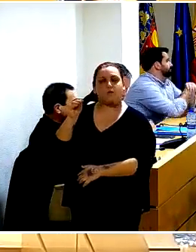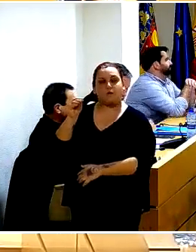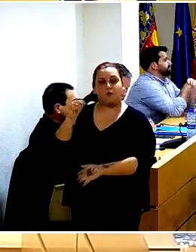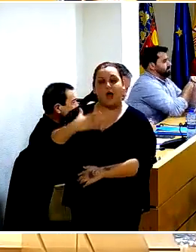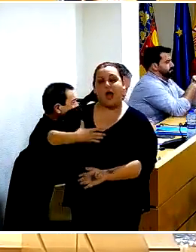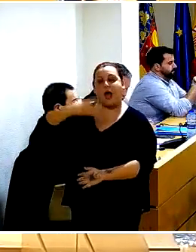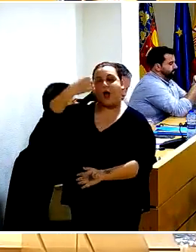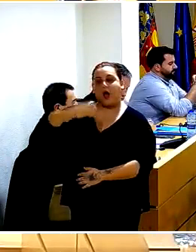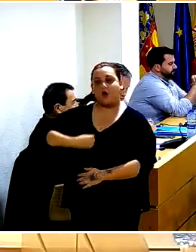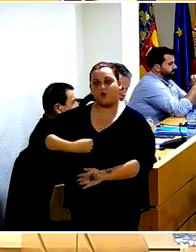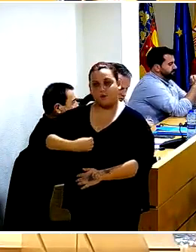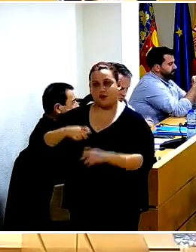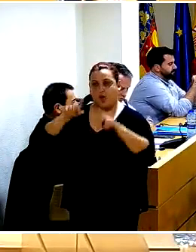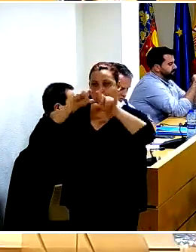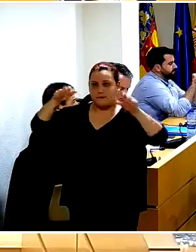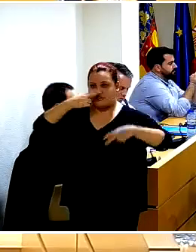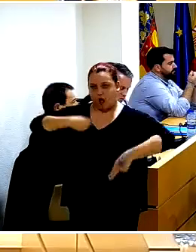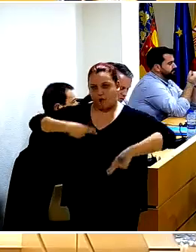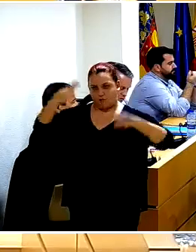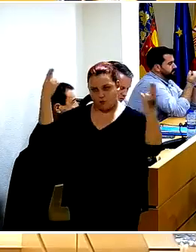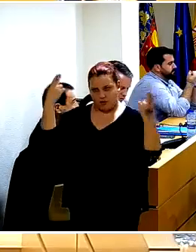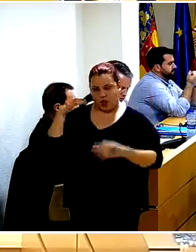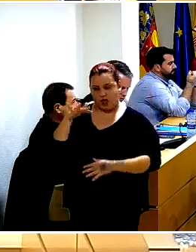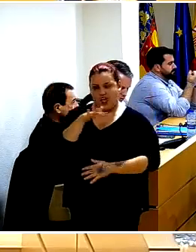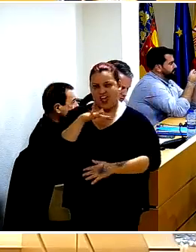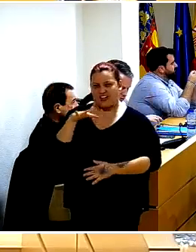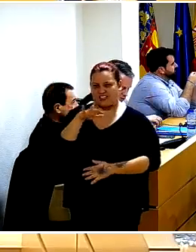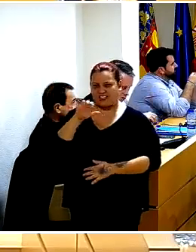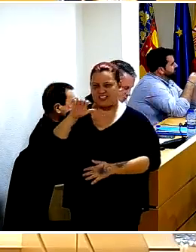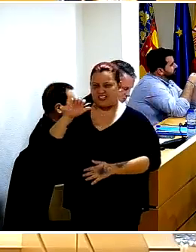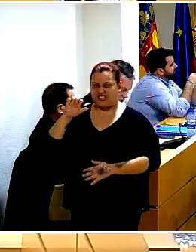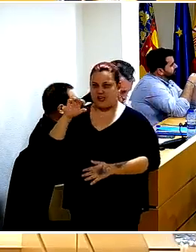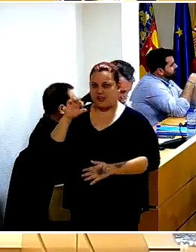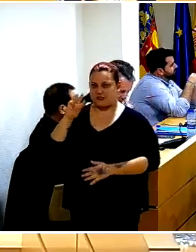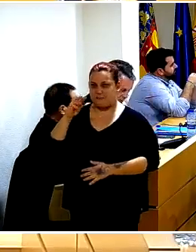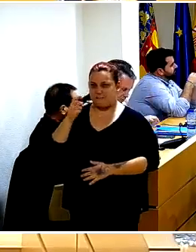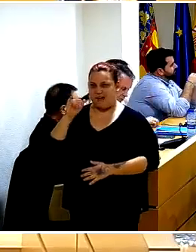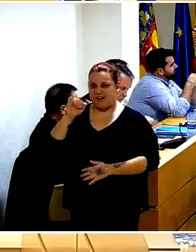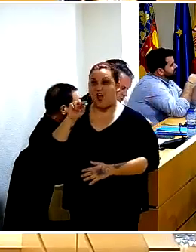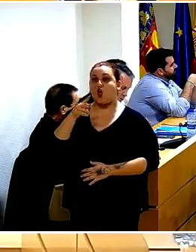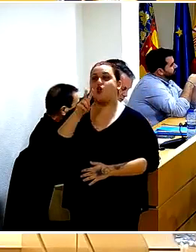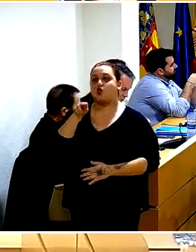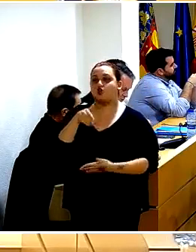l'Ajuntament a l'empresa pública d'Espai passa a 2.230.000 €,